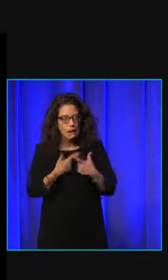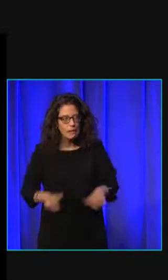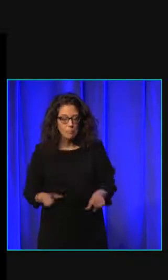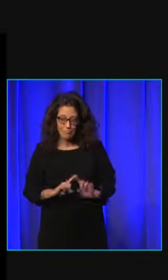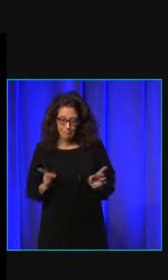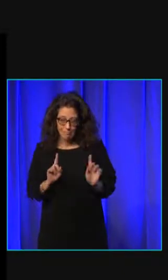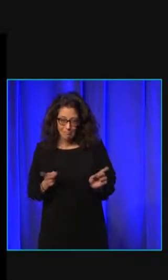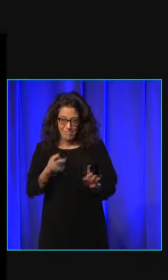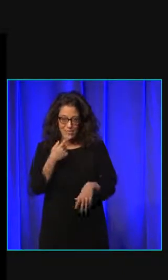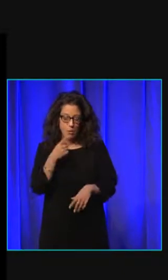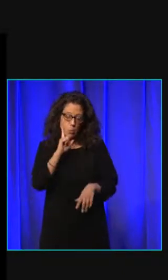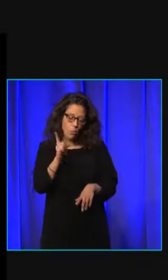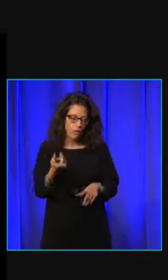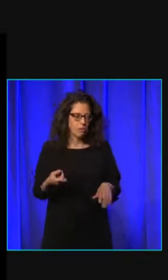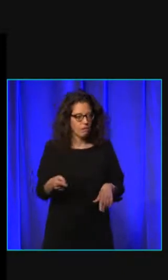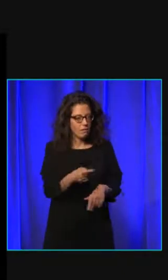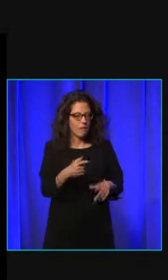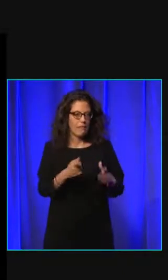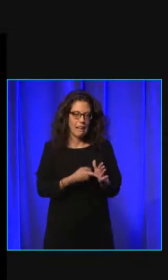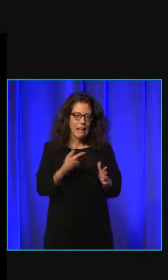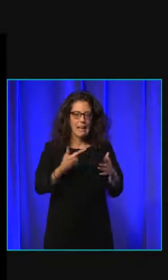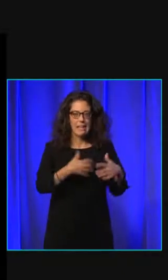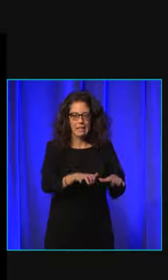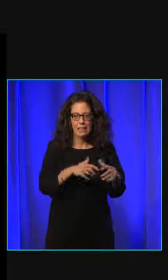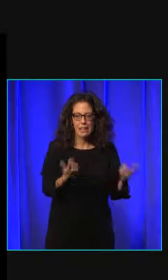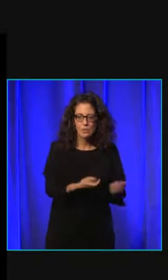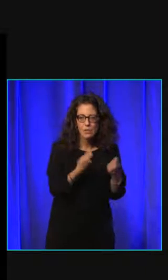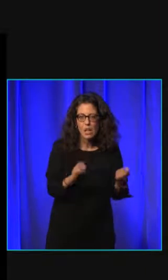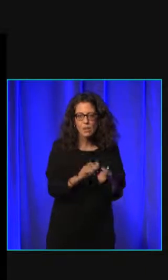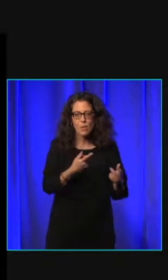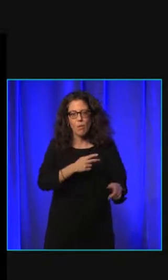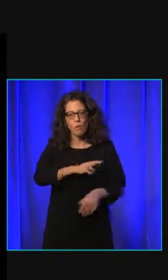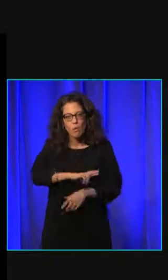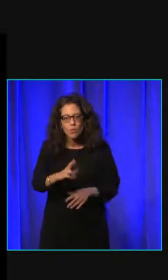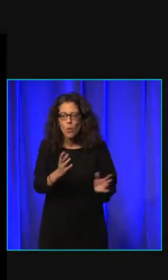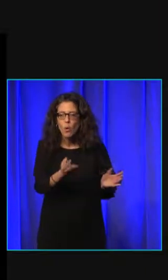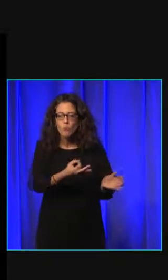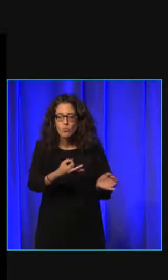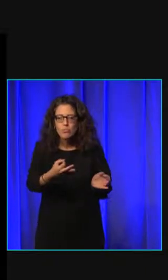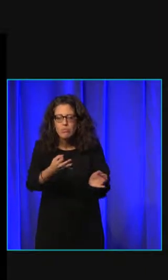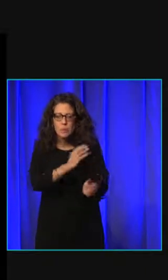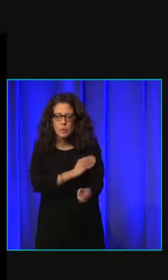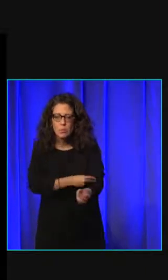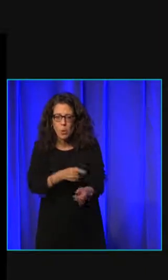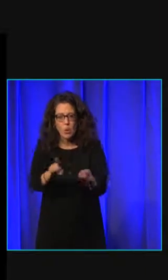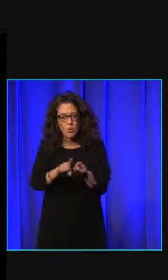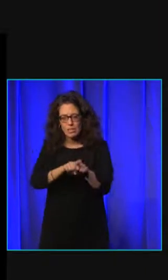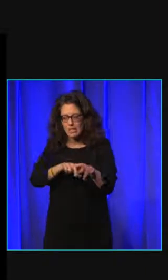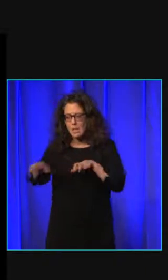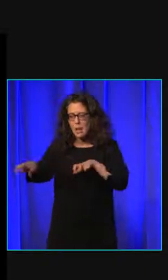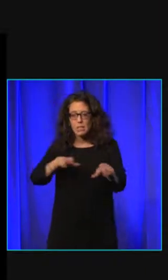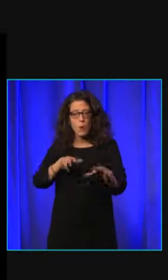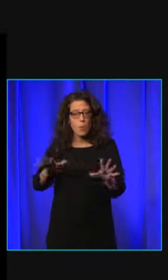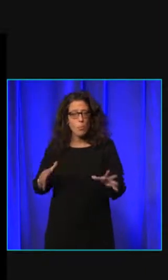déjà, ils ont de la rééducation, de la réathlétisation à faire. Vous voyez, ils se déplacent, les moyens de déplacement sont en